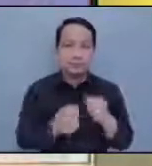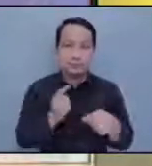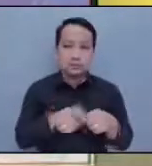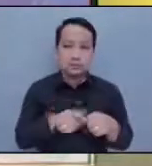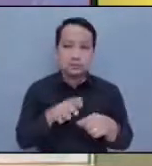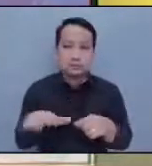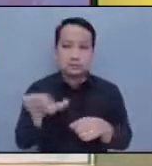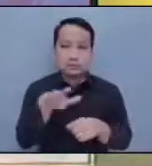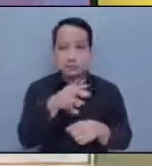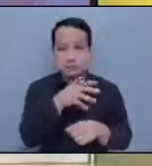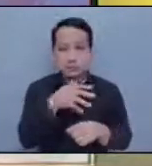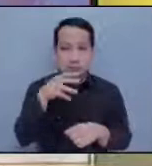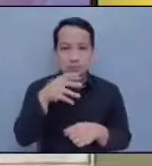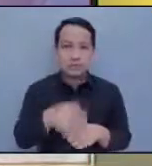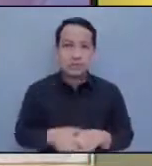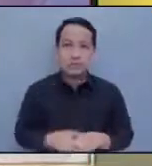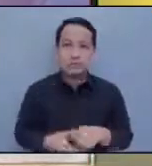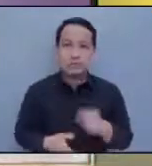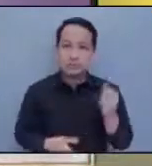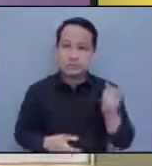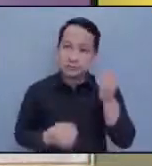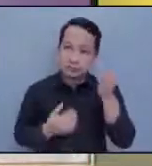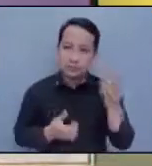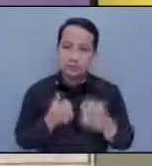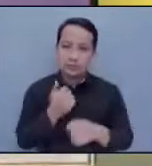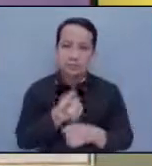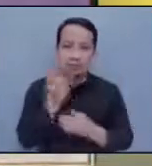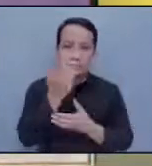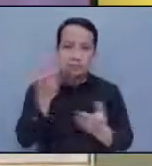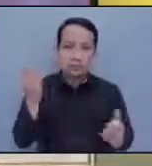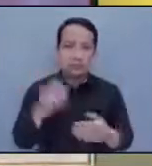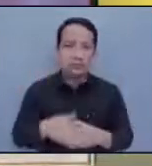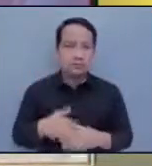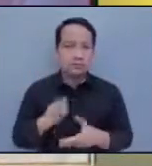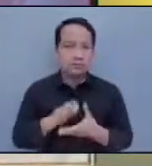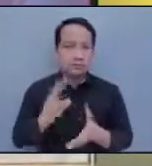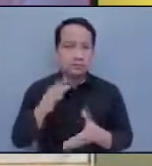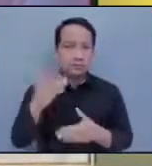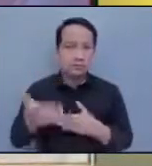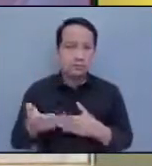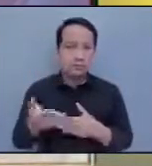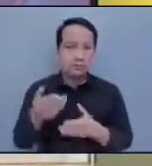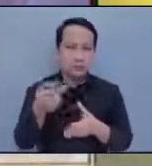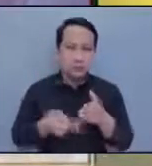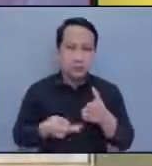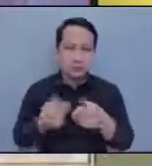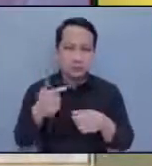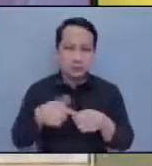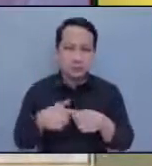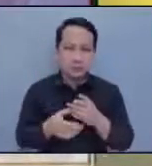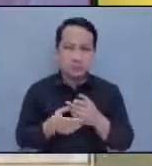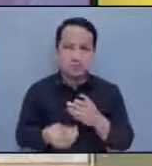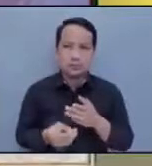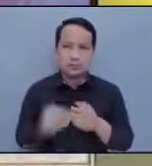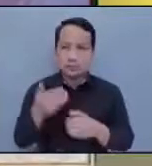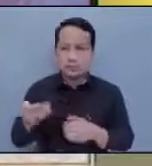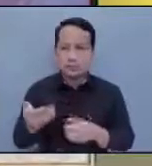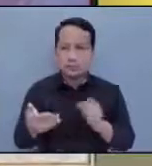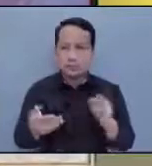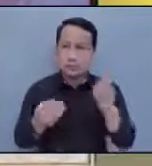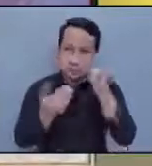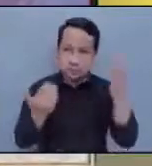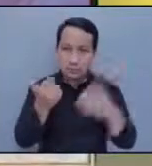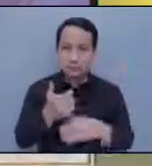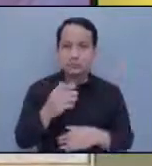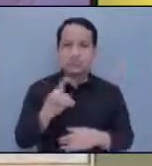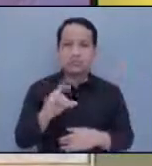magsasaka. At bagamang ang islang lubos na naapektuhan ng sobrang taas na presyo ng langis. Bukod pa dyan, siniguro rin ng